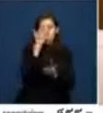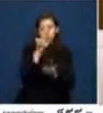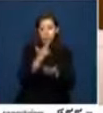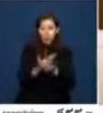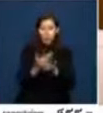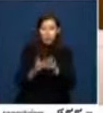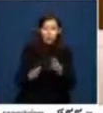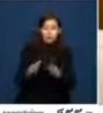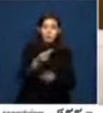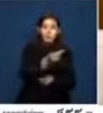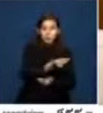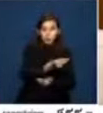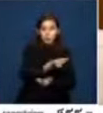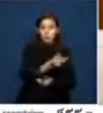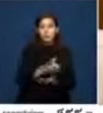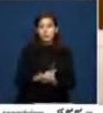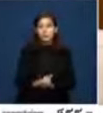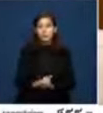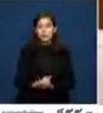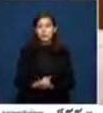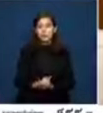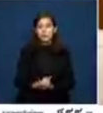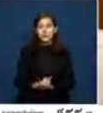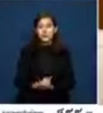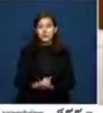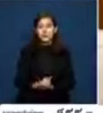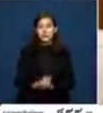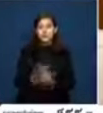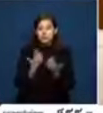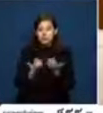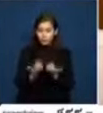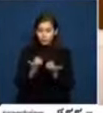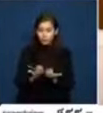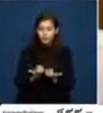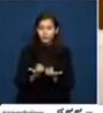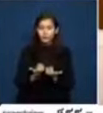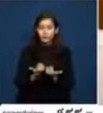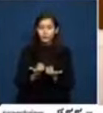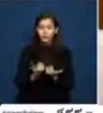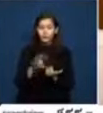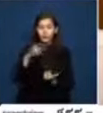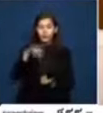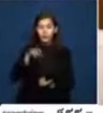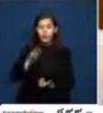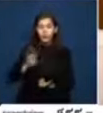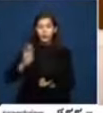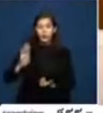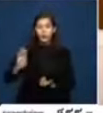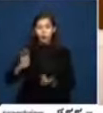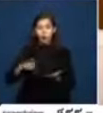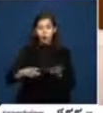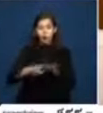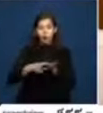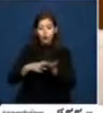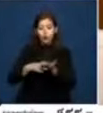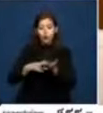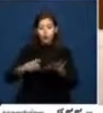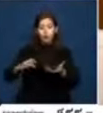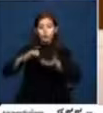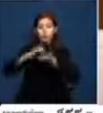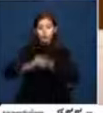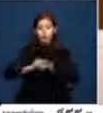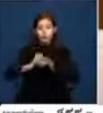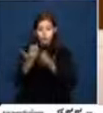การดังกล่าวซึ่งในปัจจุบันร่างพระราชบัติตัร่วมอยู่ระหว่างการเตรียมเสนอค